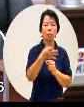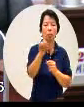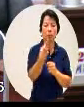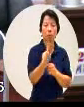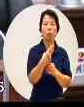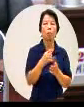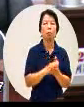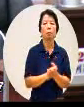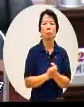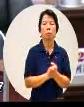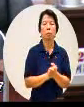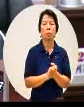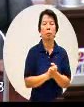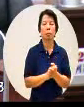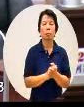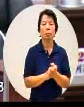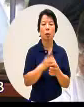換你講